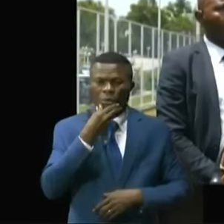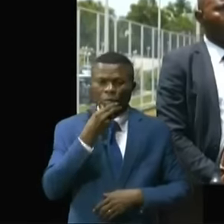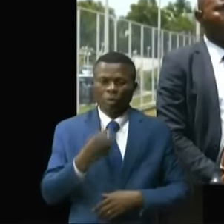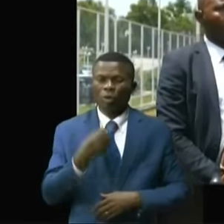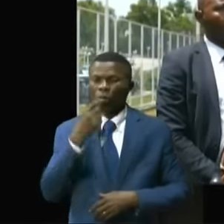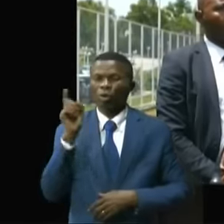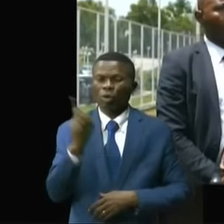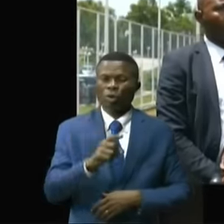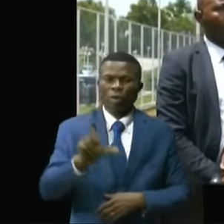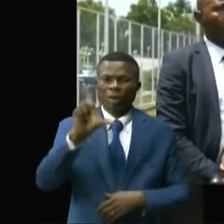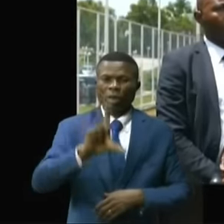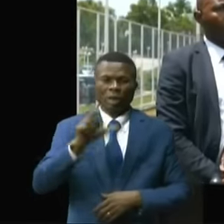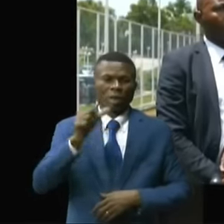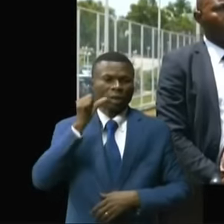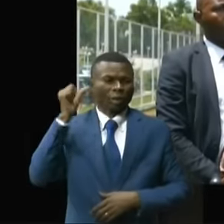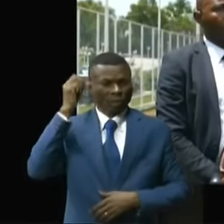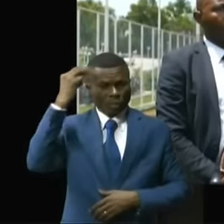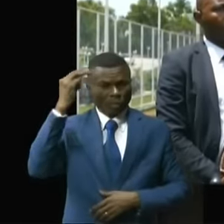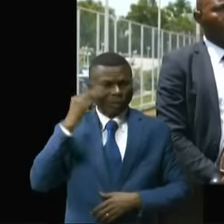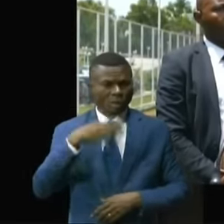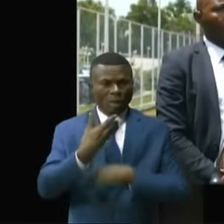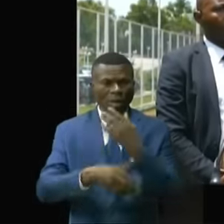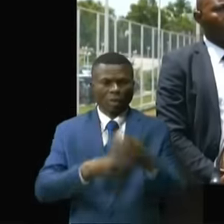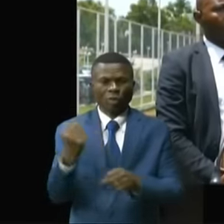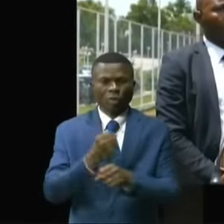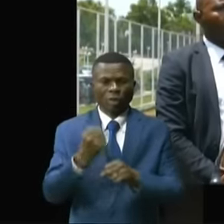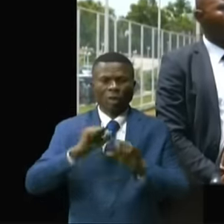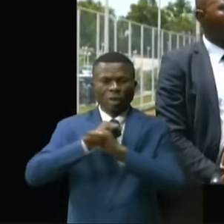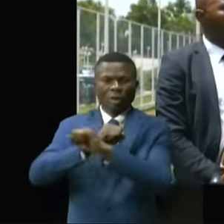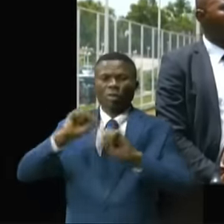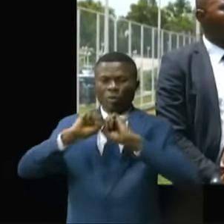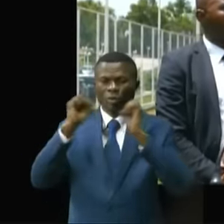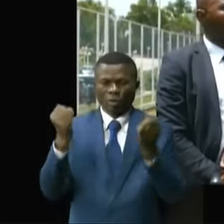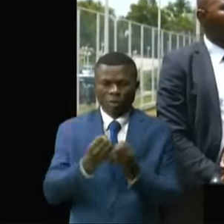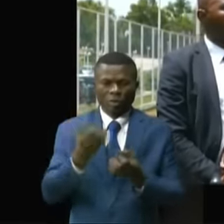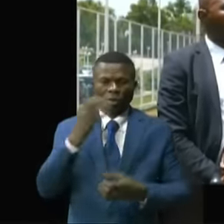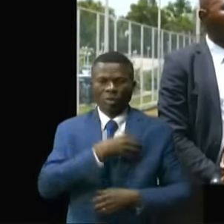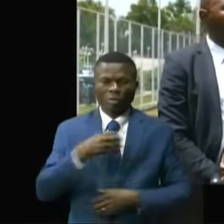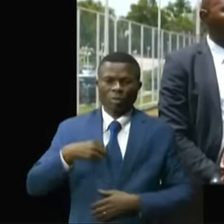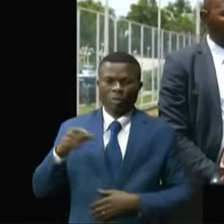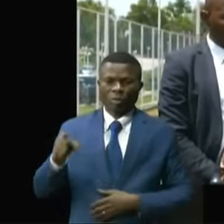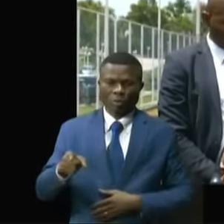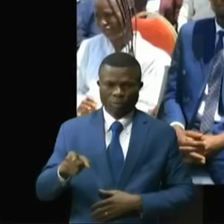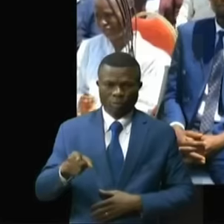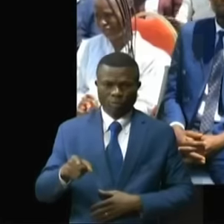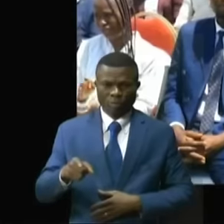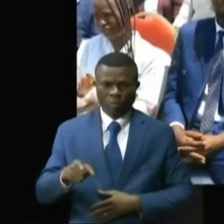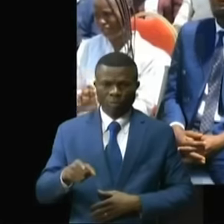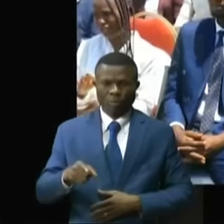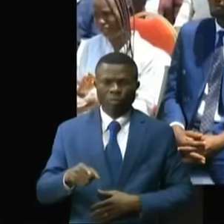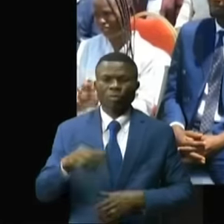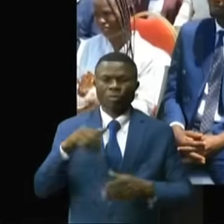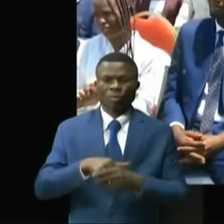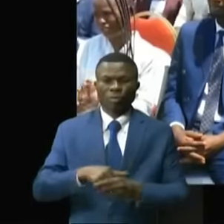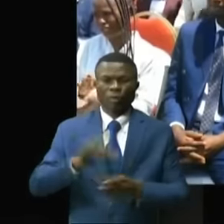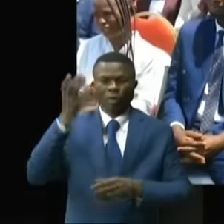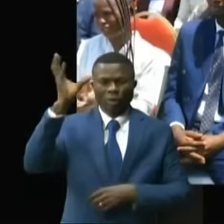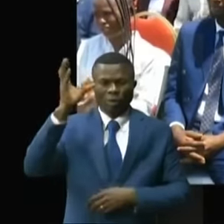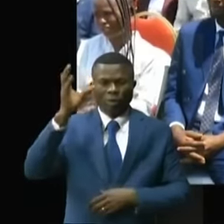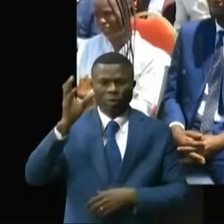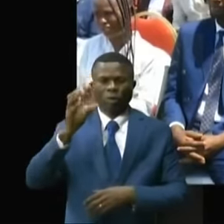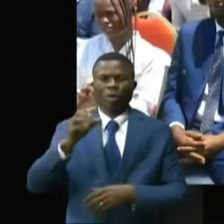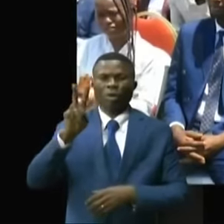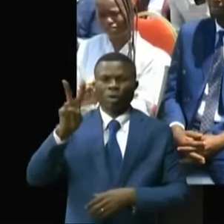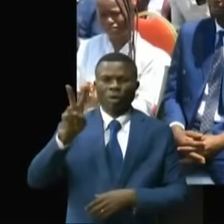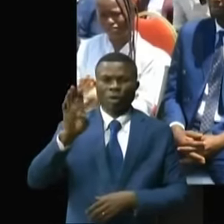donné ce lundi par la ministre de l'Emploi travail et prévance sociale Claudine nousi Mo kemé Ctait au magnifique village Vénus